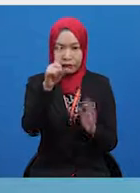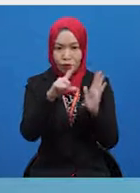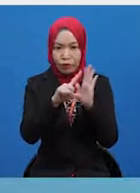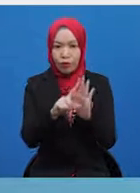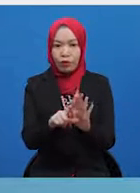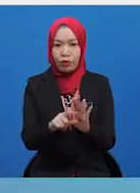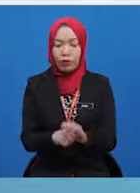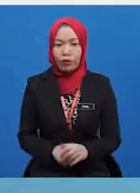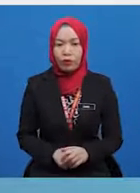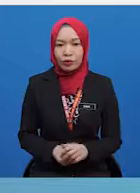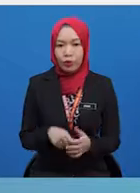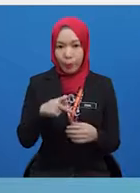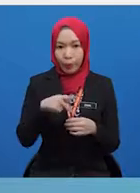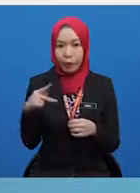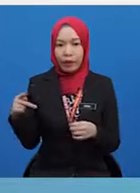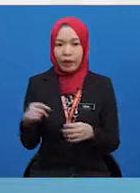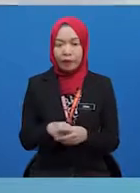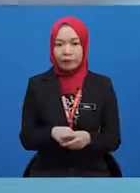diperluaskan.